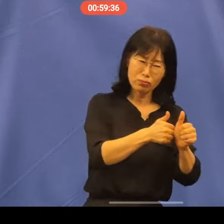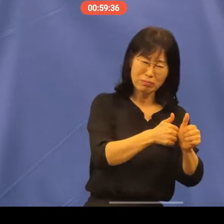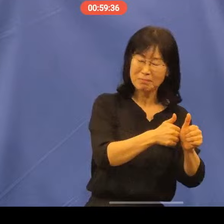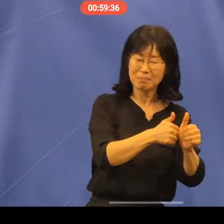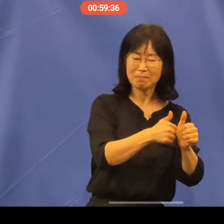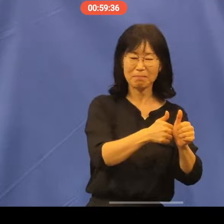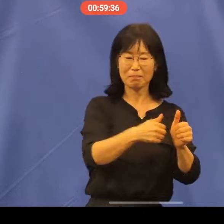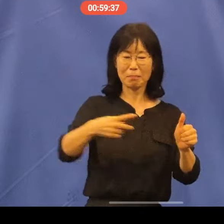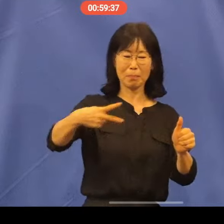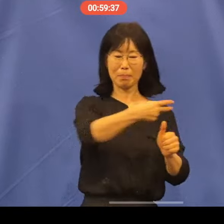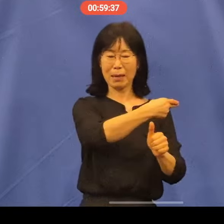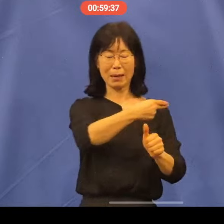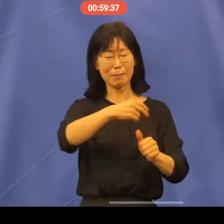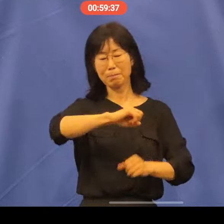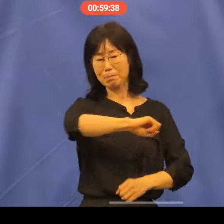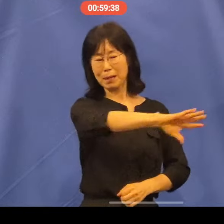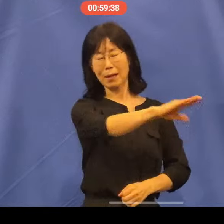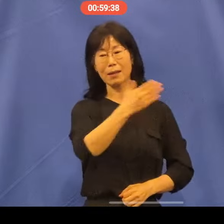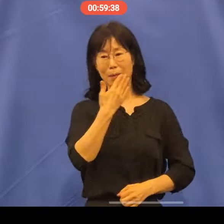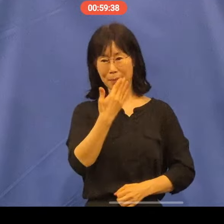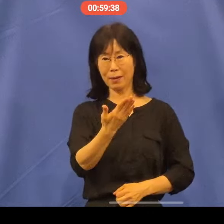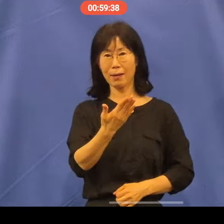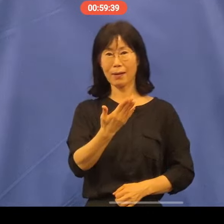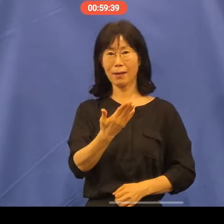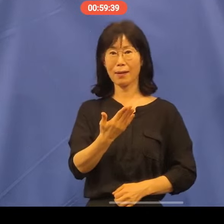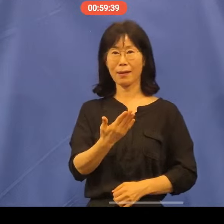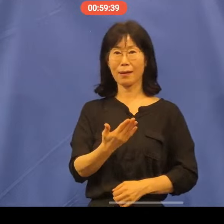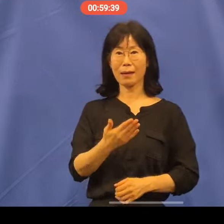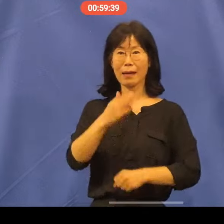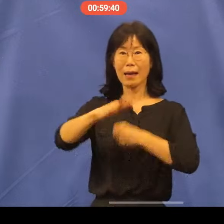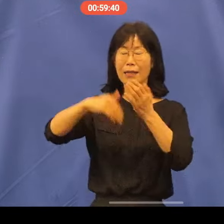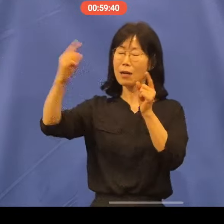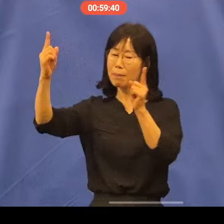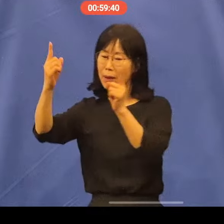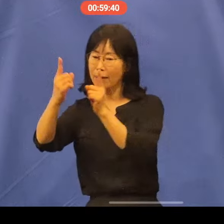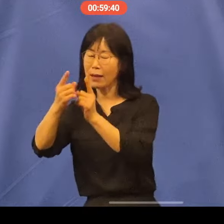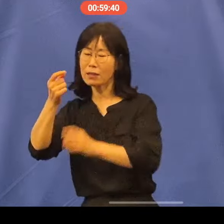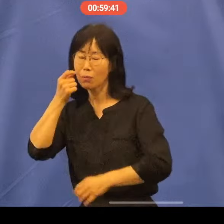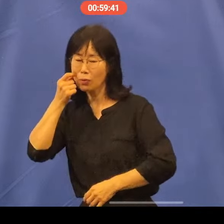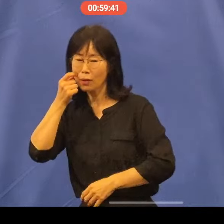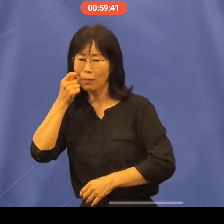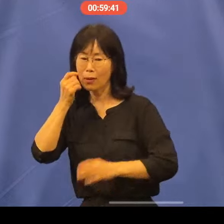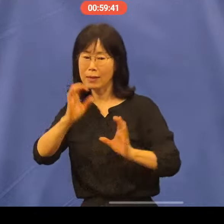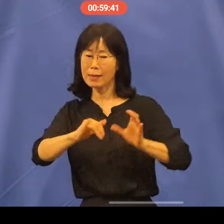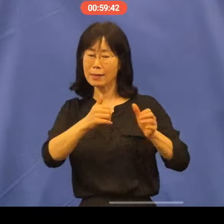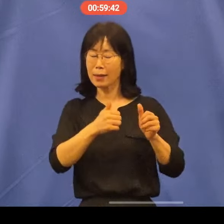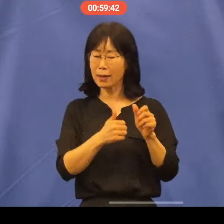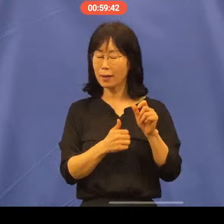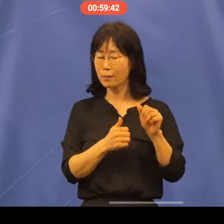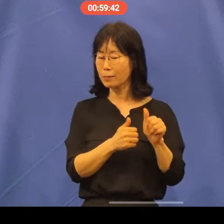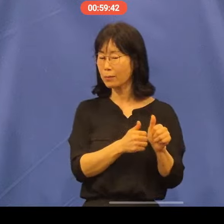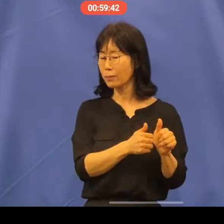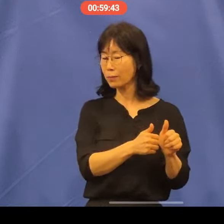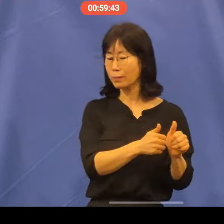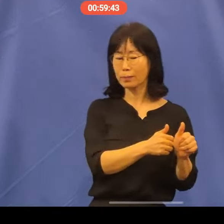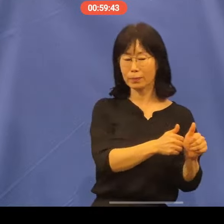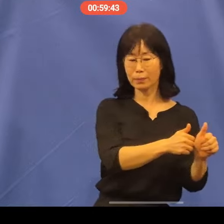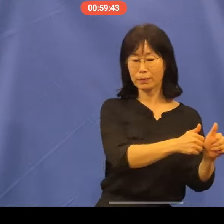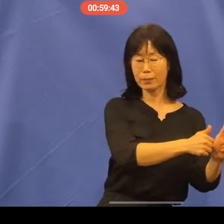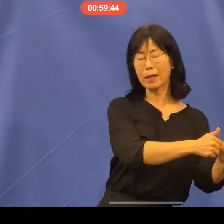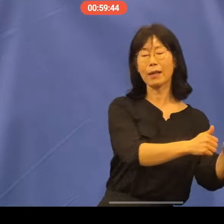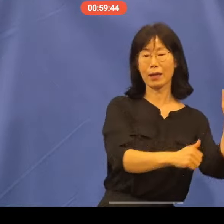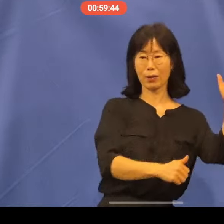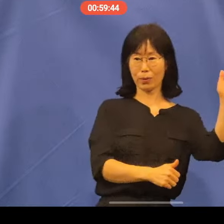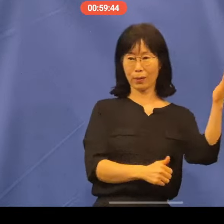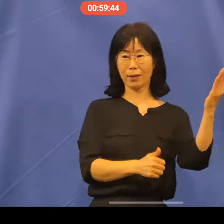하나님에게 집중하지 않으면 우리에게 어떤 일이 나요? 우리의 시선이 산만해져요. 한 분에게 압도를